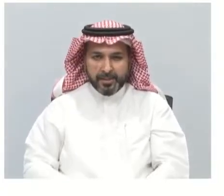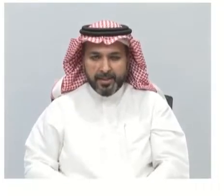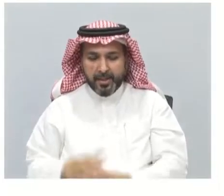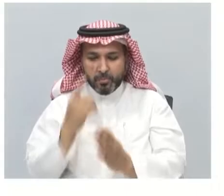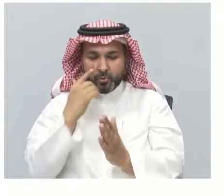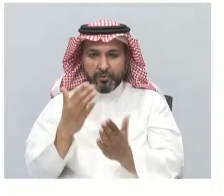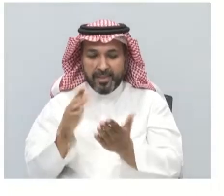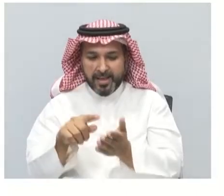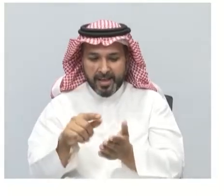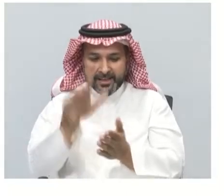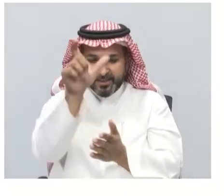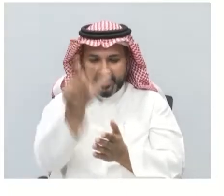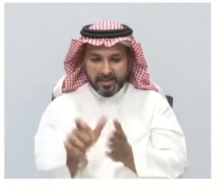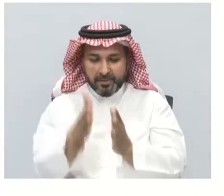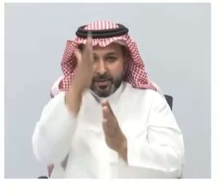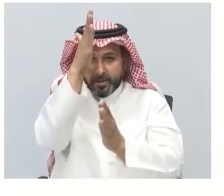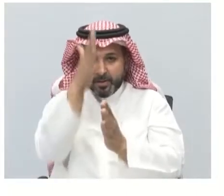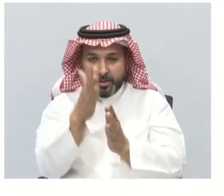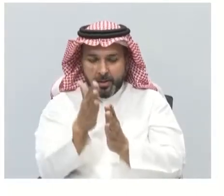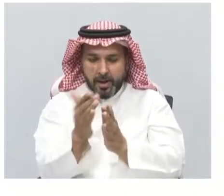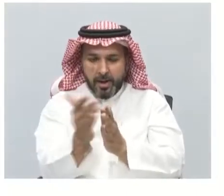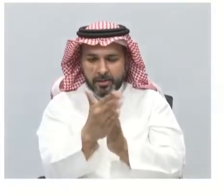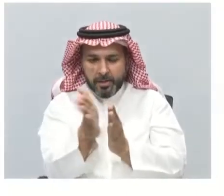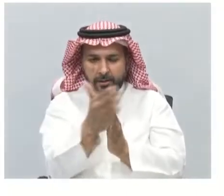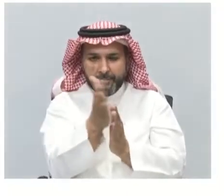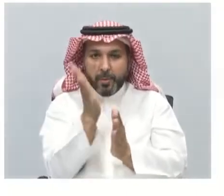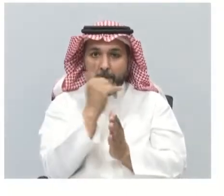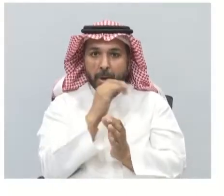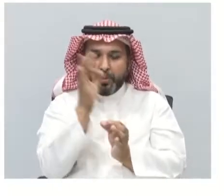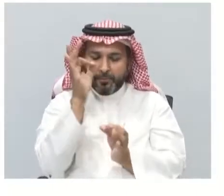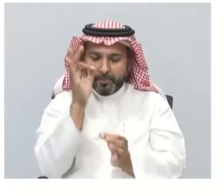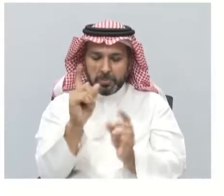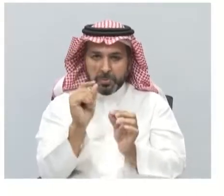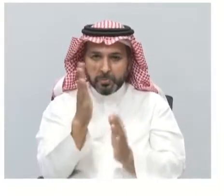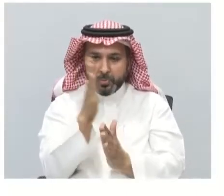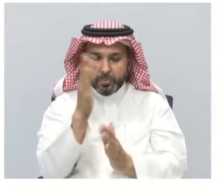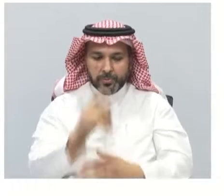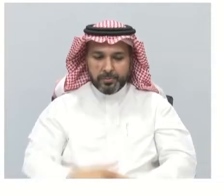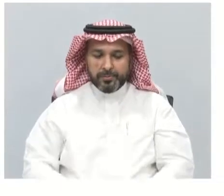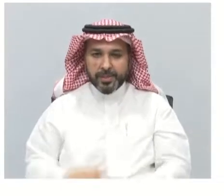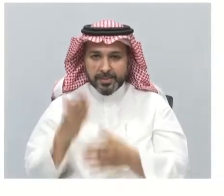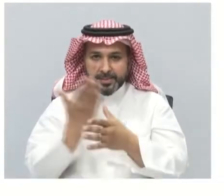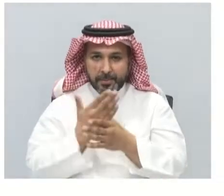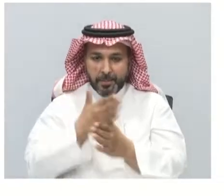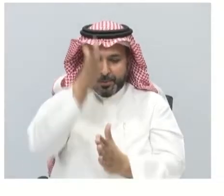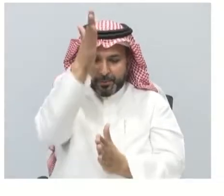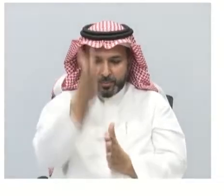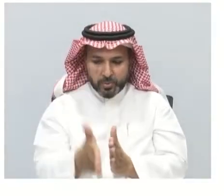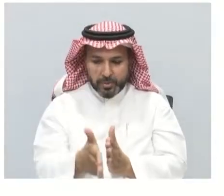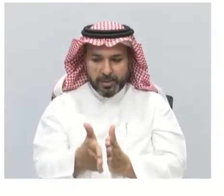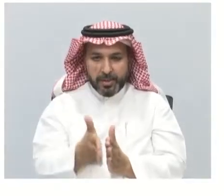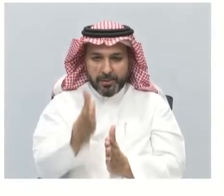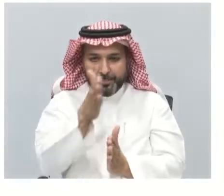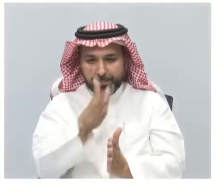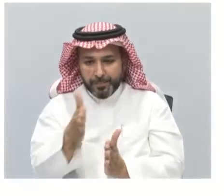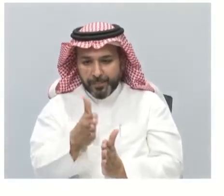ومستقيم يمثل طول الخيط الشاقولي اقصر مسافه بين نقطه التعليق اللي فوق او اللي في الاعلى الى